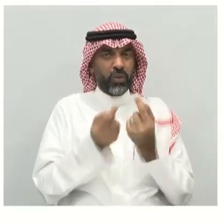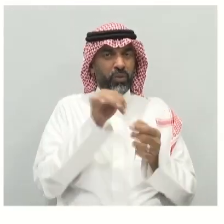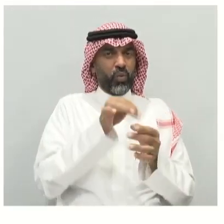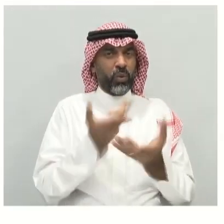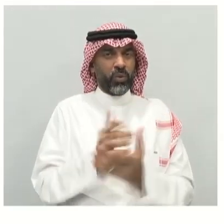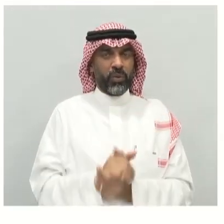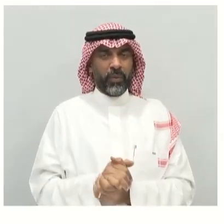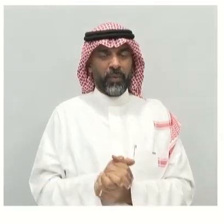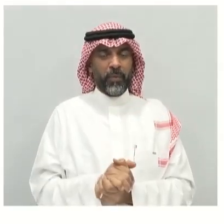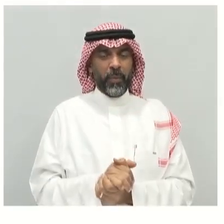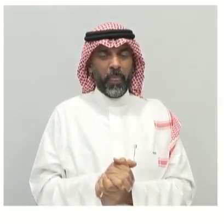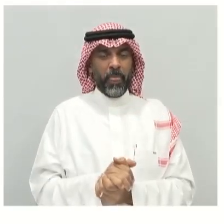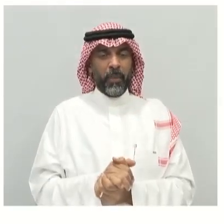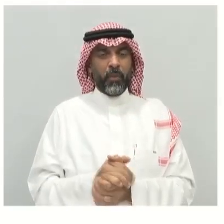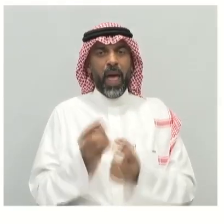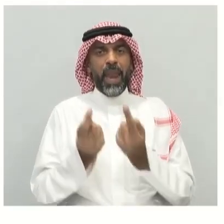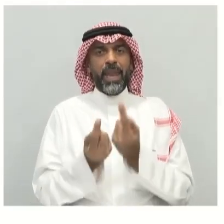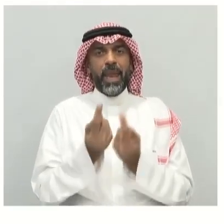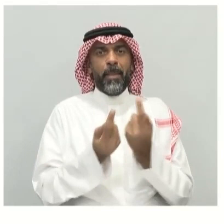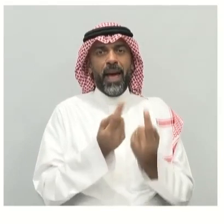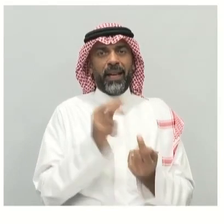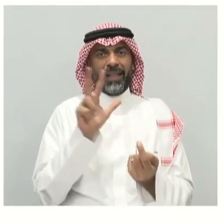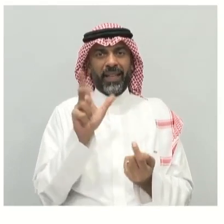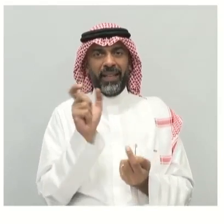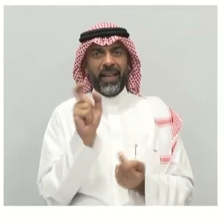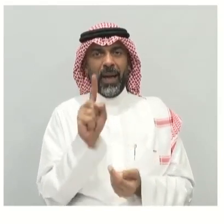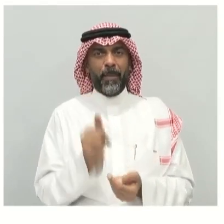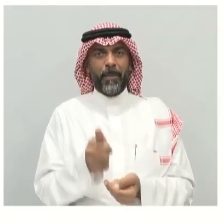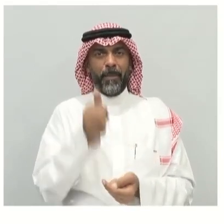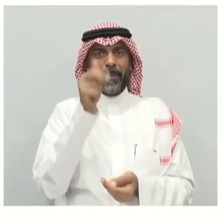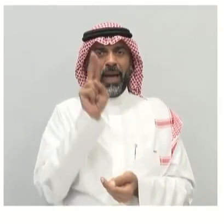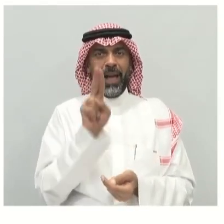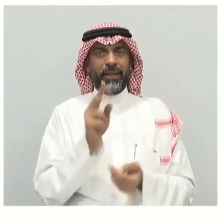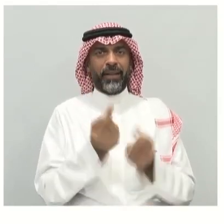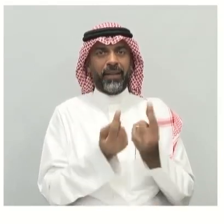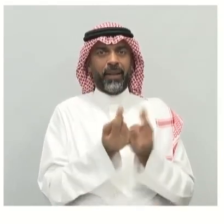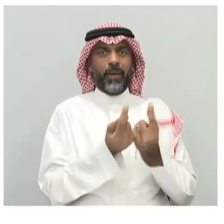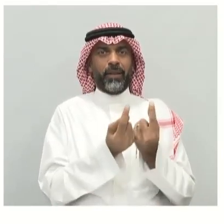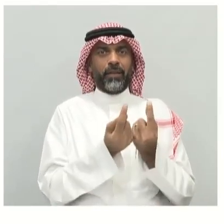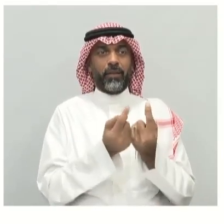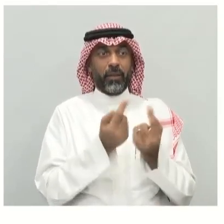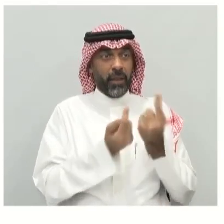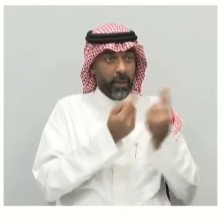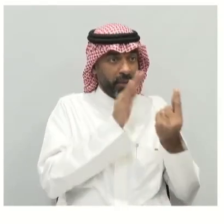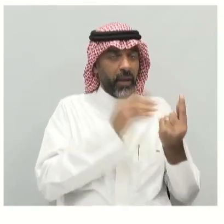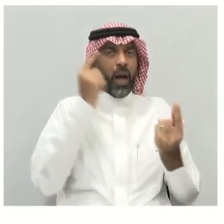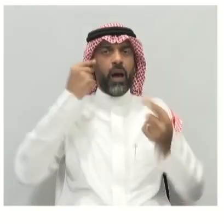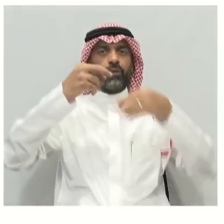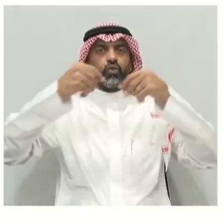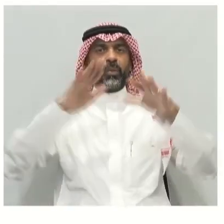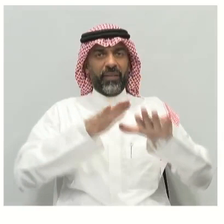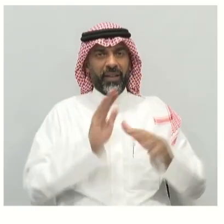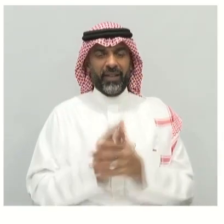فيها تزين حيث ينمو النبات الاشجار ينمو في التربه ناخذ الجمله